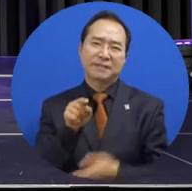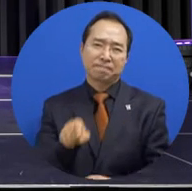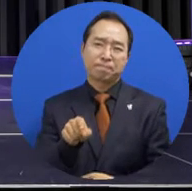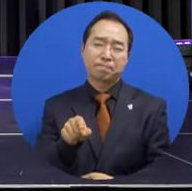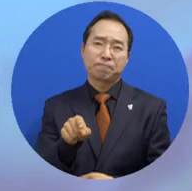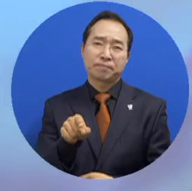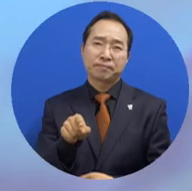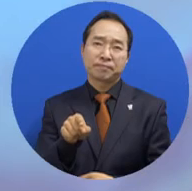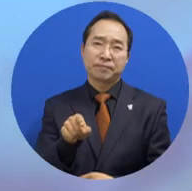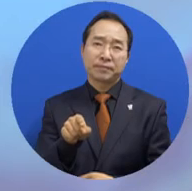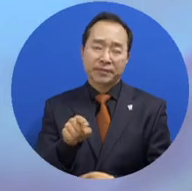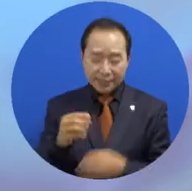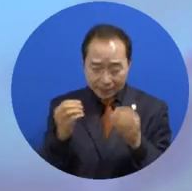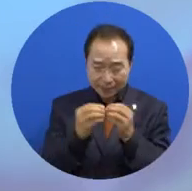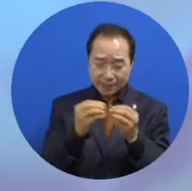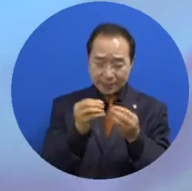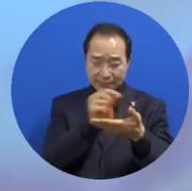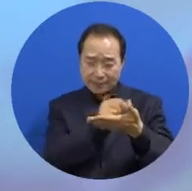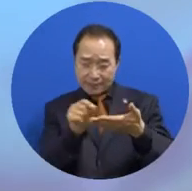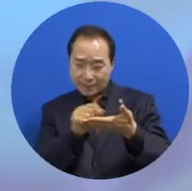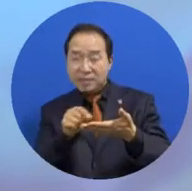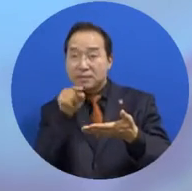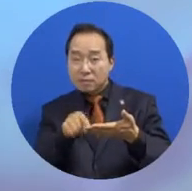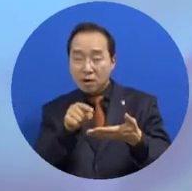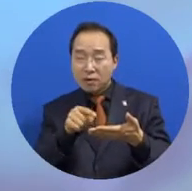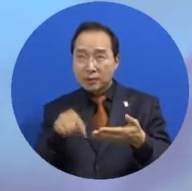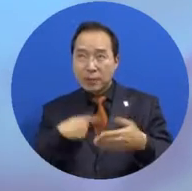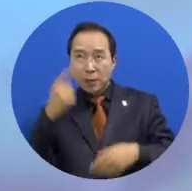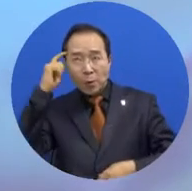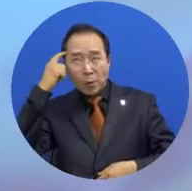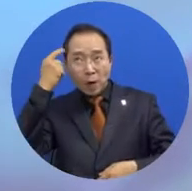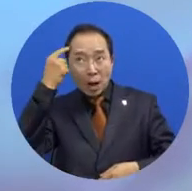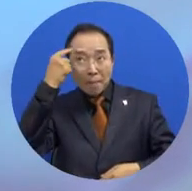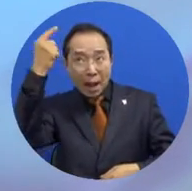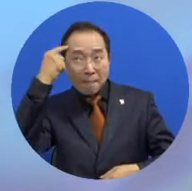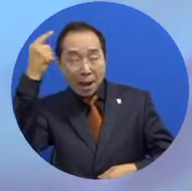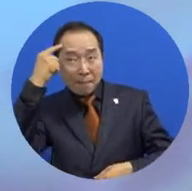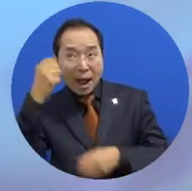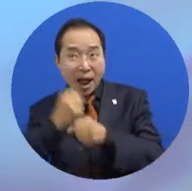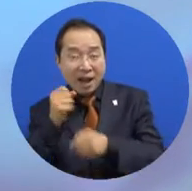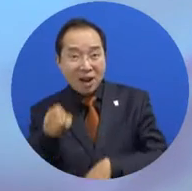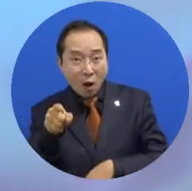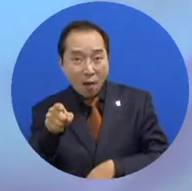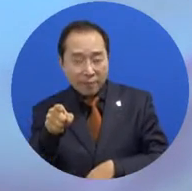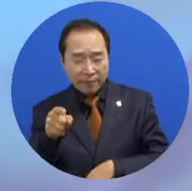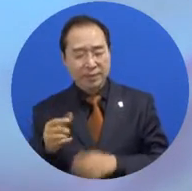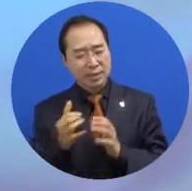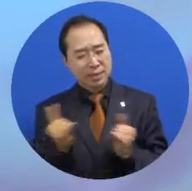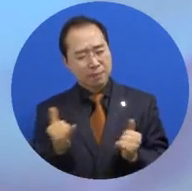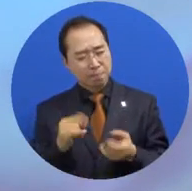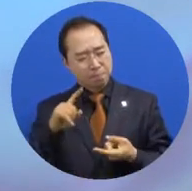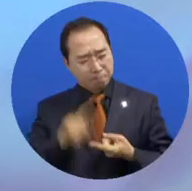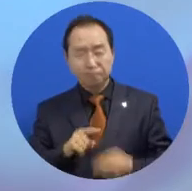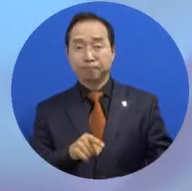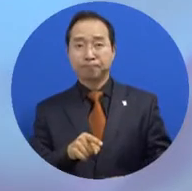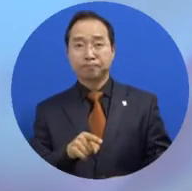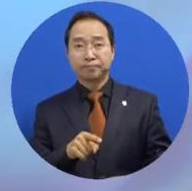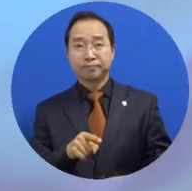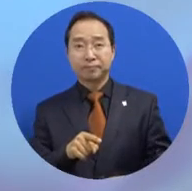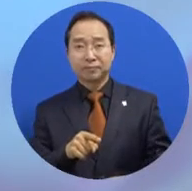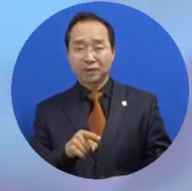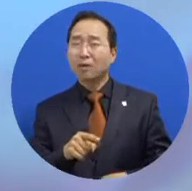삶인 거죠. 그래서 글쓰기가 그런 창조 중에 가장 인간적인 창조이기